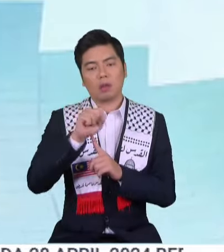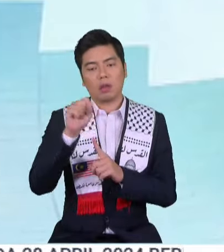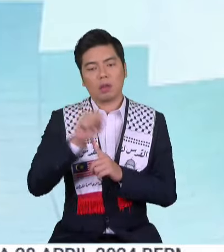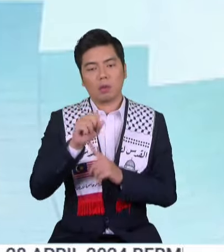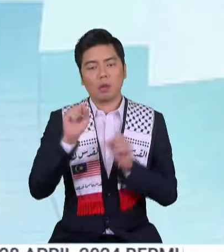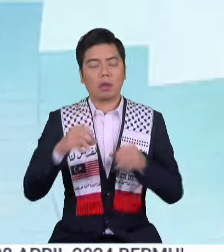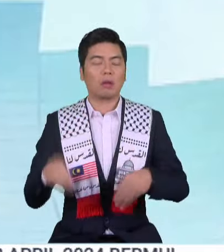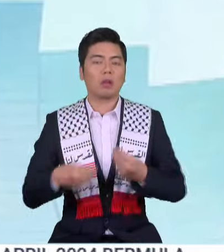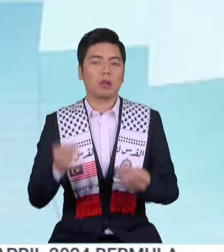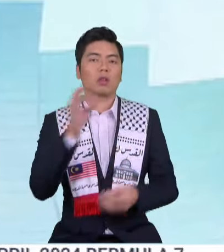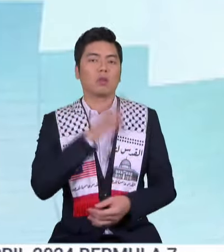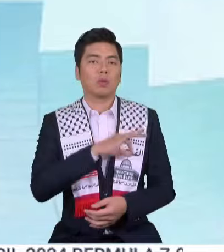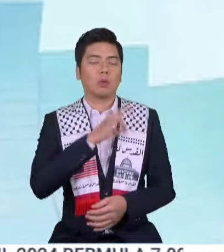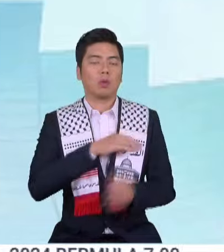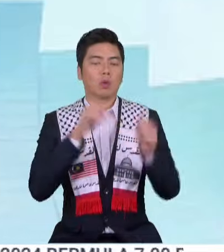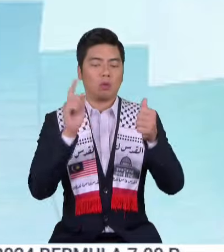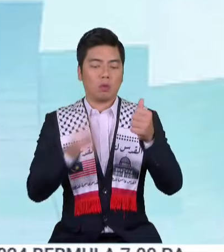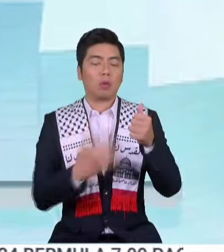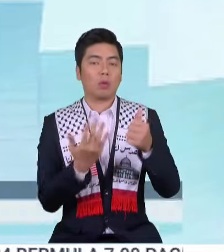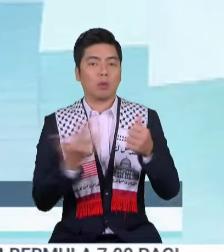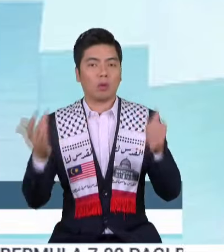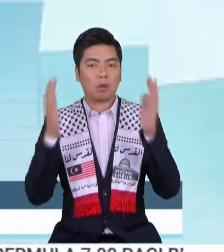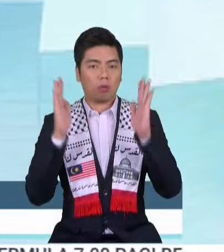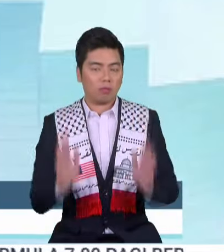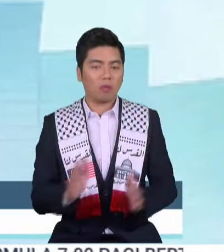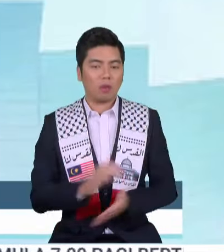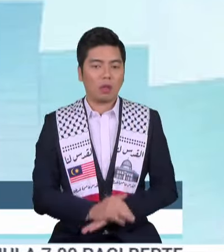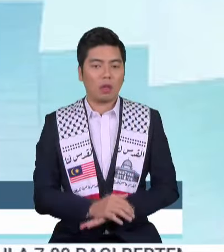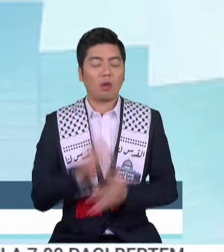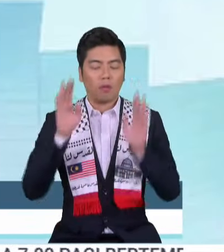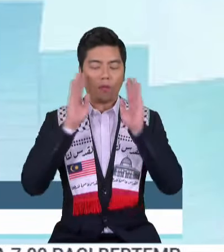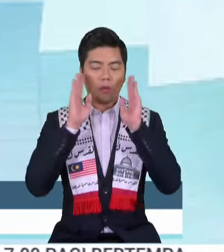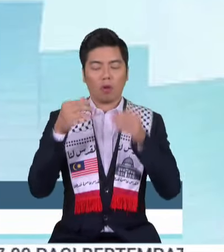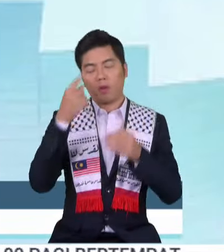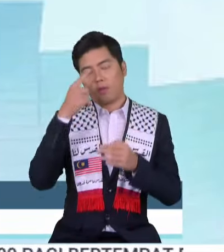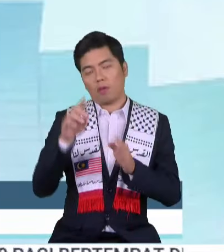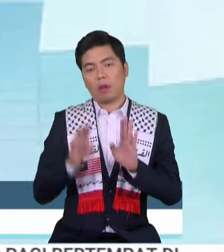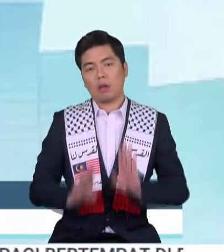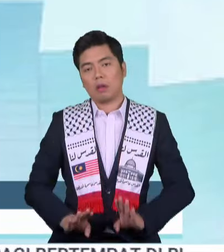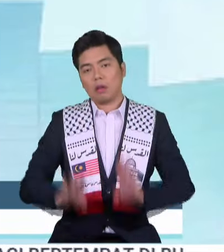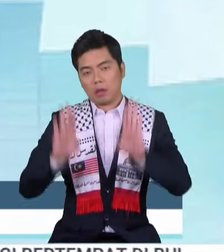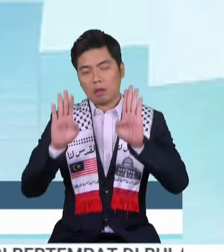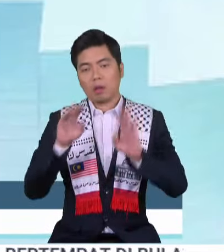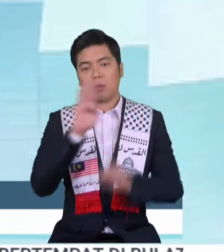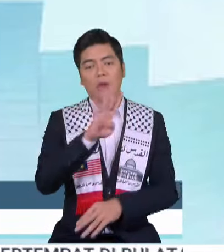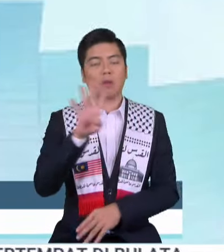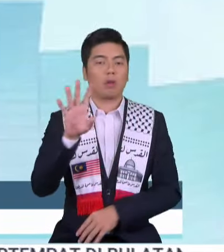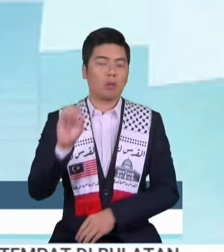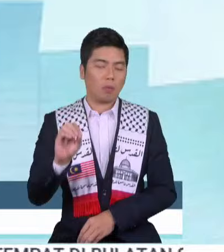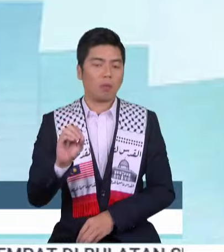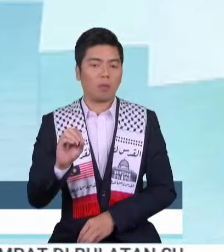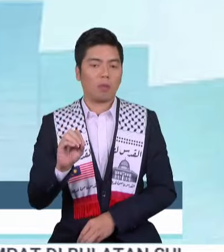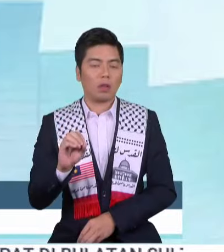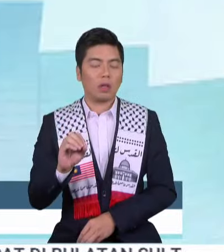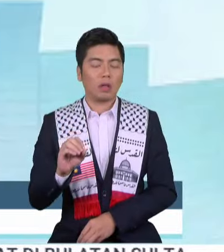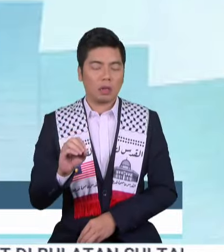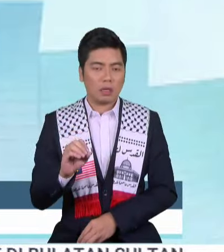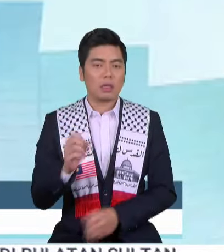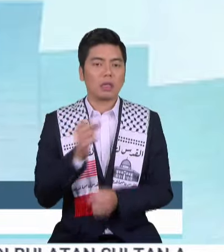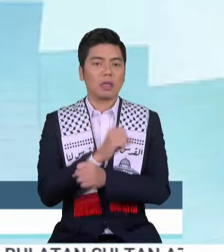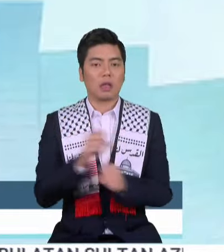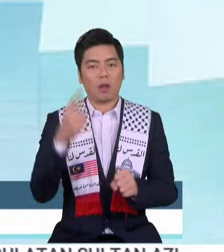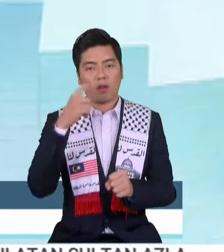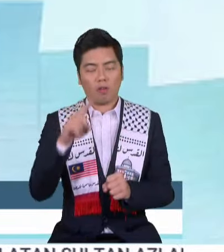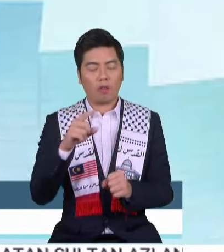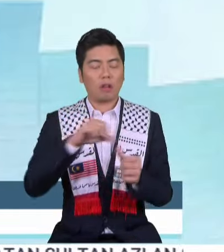lebih 10,500 penduduk. Ia memberi tumpuan kepada pembangunan komuniti B40 dengan menyediakan ruang